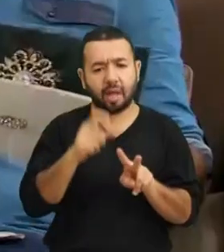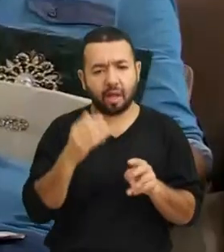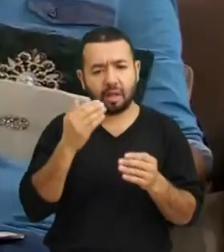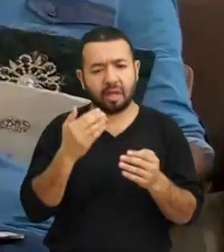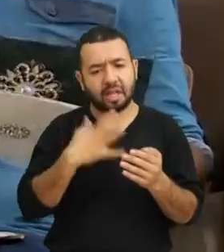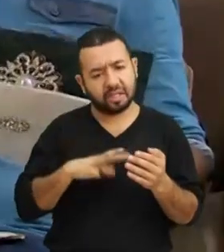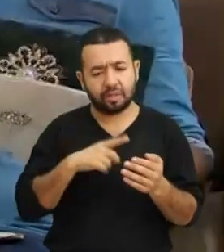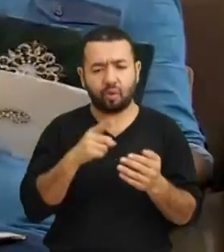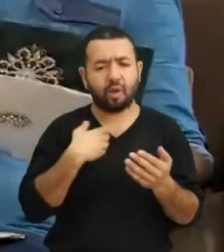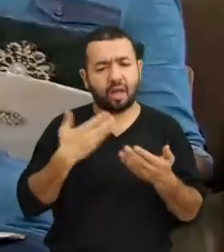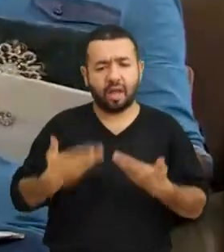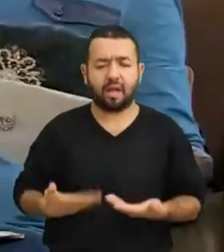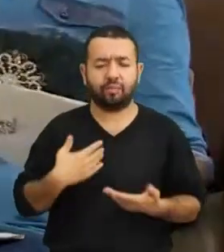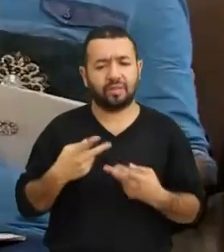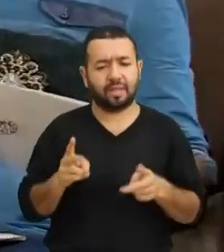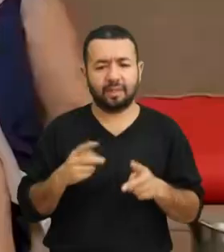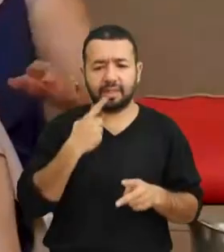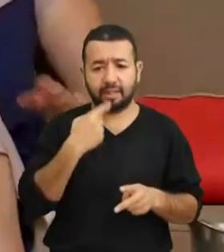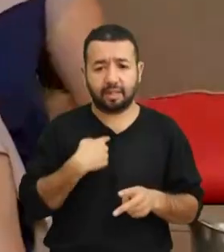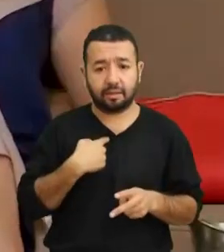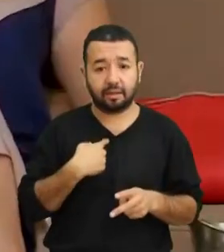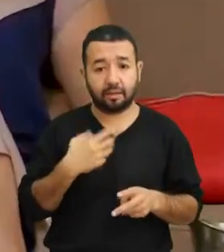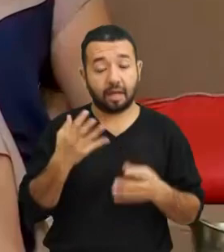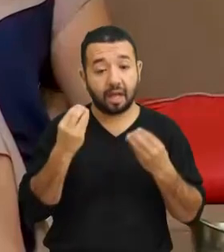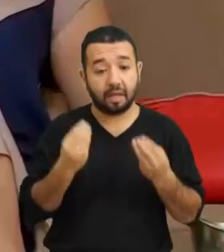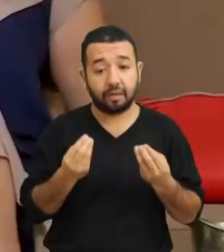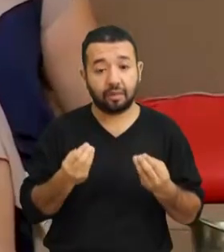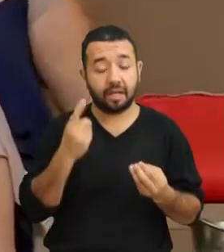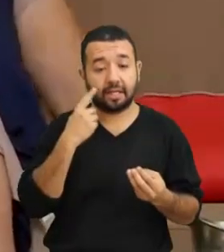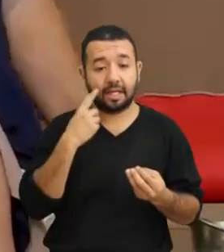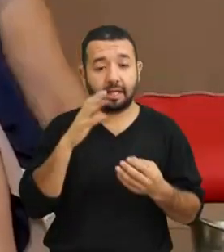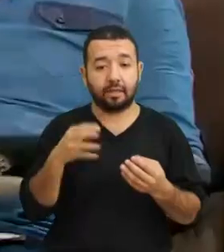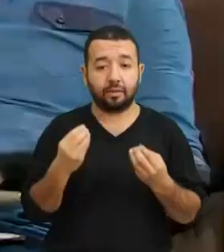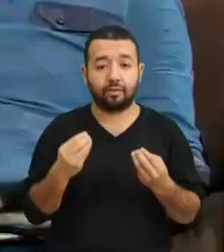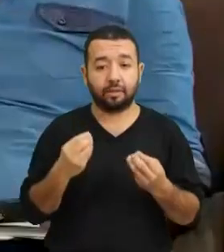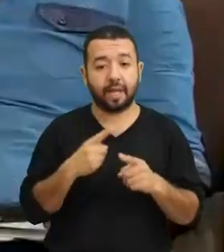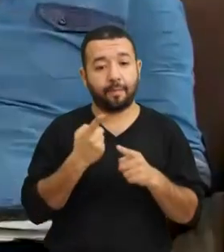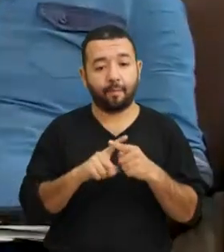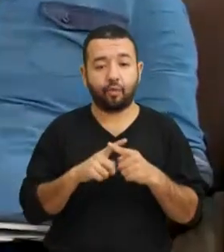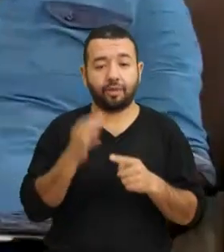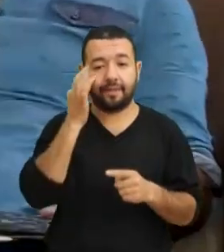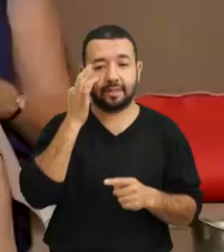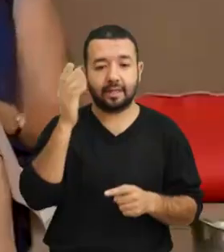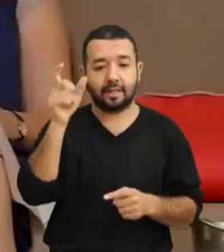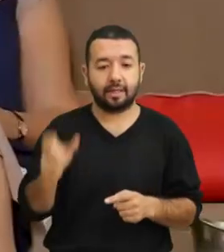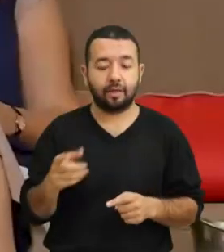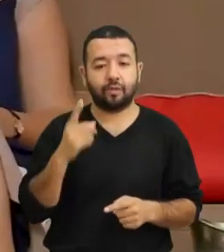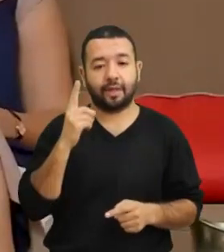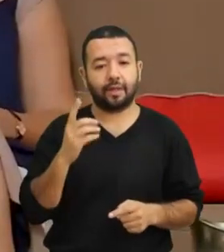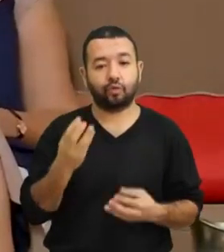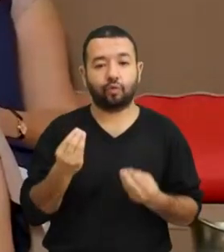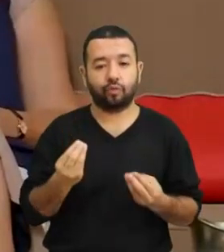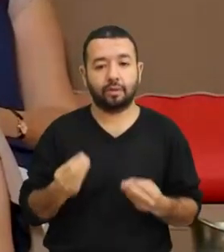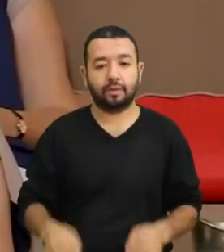uygun görürlerse bizim için de uygundur dediler. Ay ne kadar şeker, ay ne kadar pozitif insanlar vallahi. Çok hoş değil